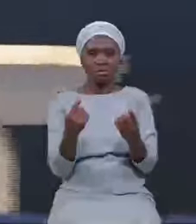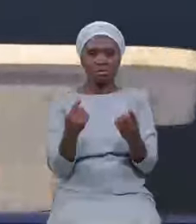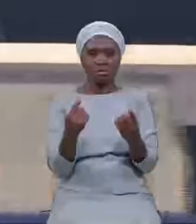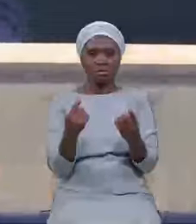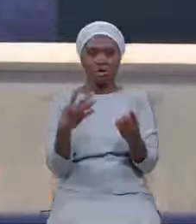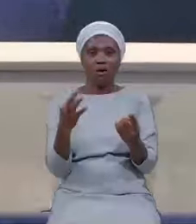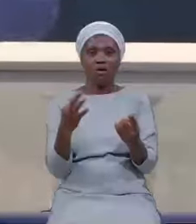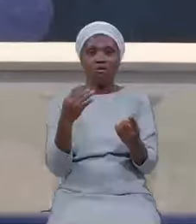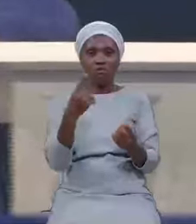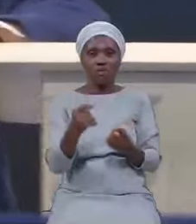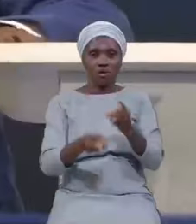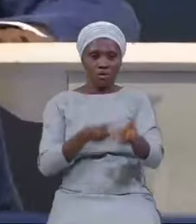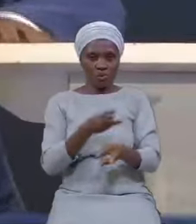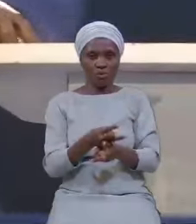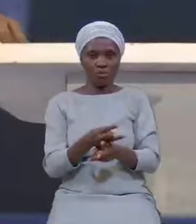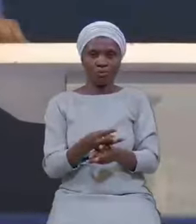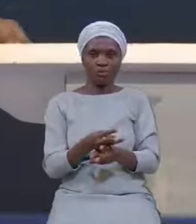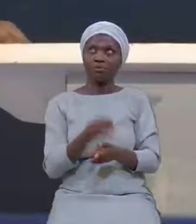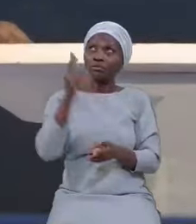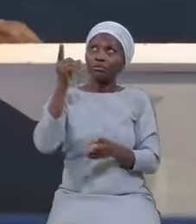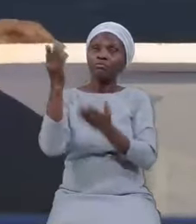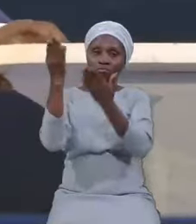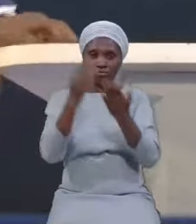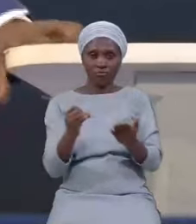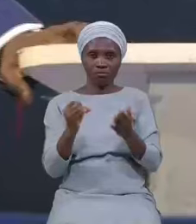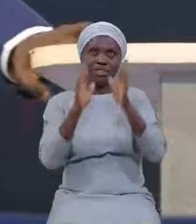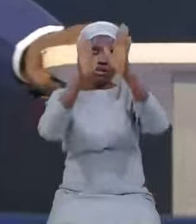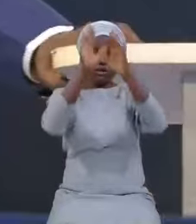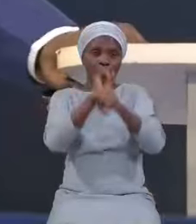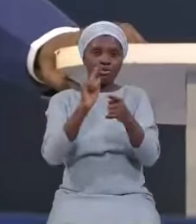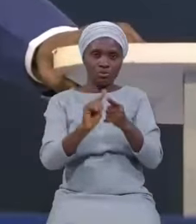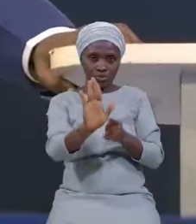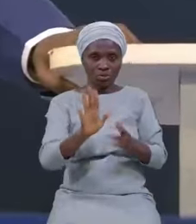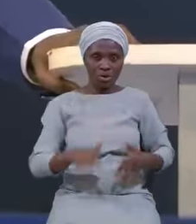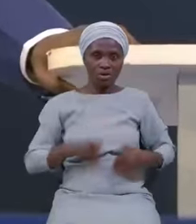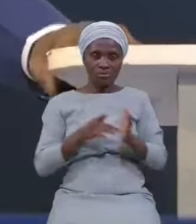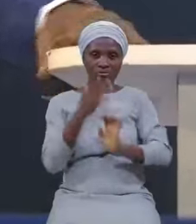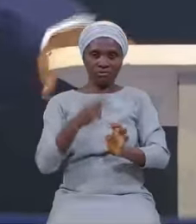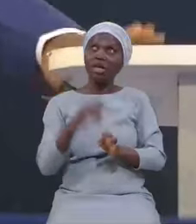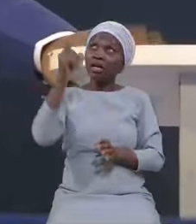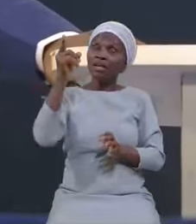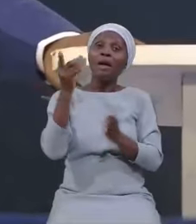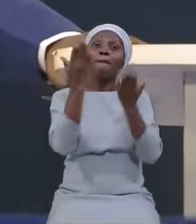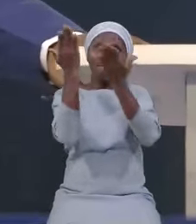Il apportera de miracles dans ta vie. Il apporte de miracles dans ma vie.